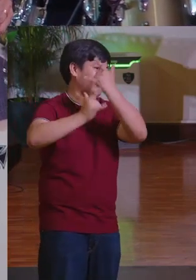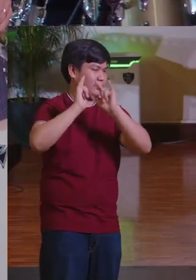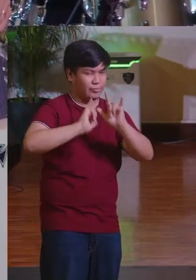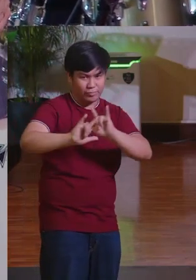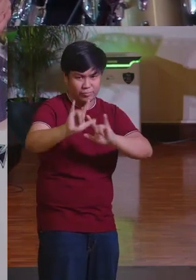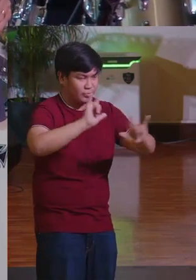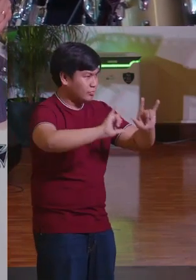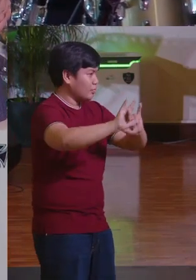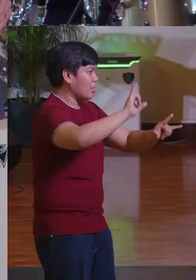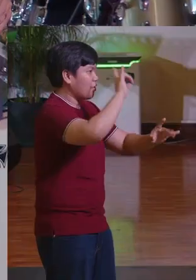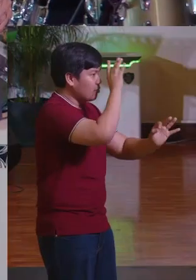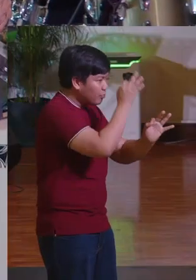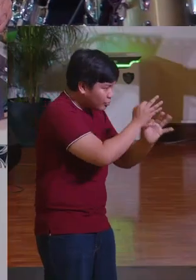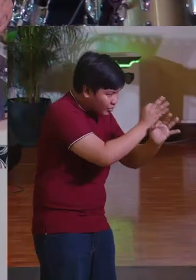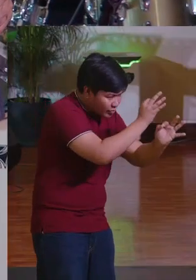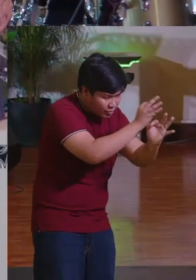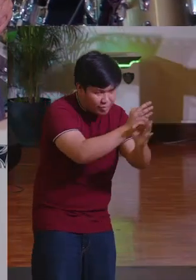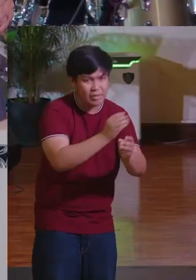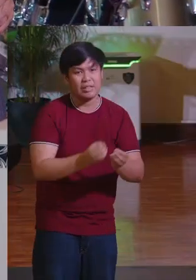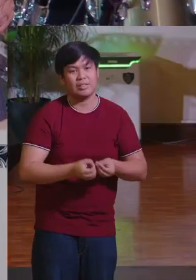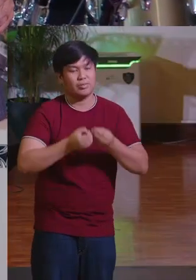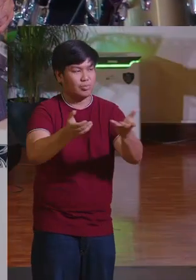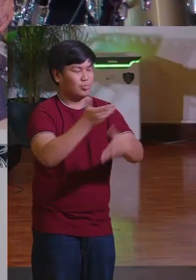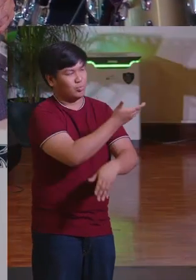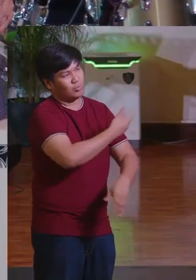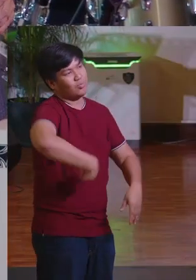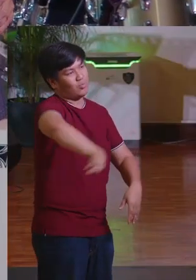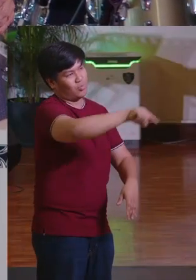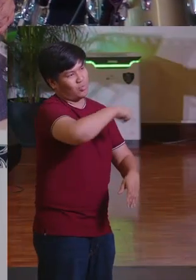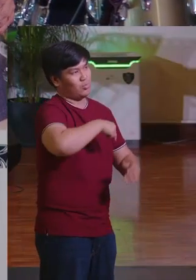at katapatan sa Kanyang mga salita.